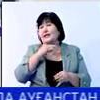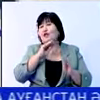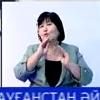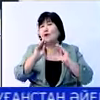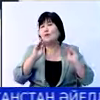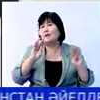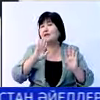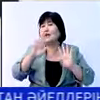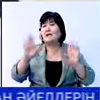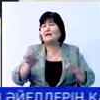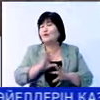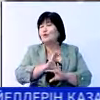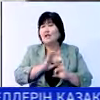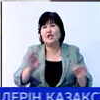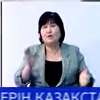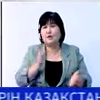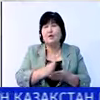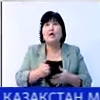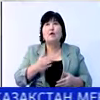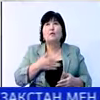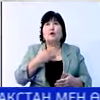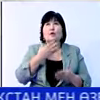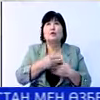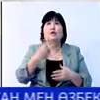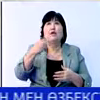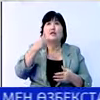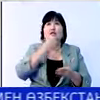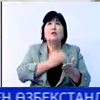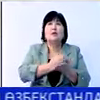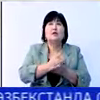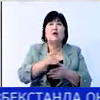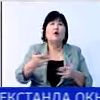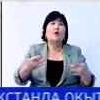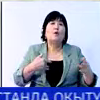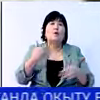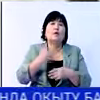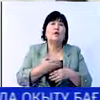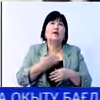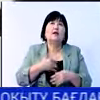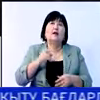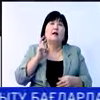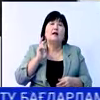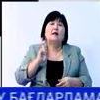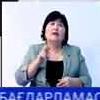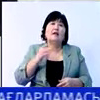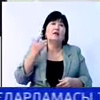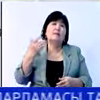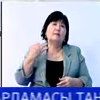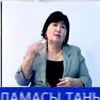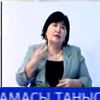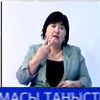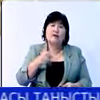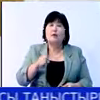безендірілген, декорациясы өте керемет болды. Мен өзім осы 20 жылдан бері осы театрға келіп спектакльдерді тамашалаймын. Енді